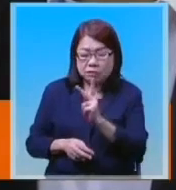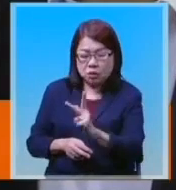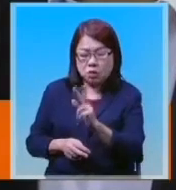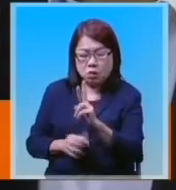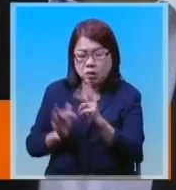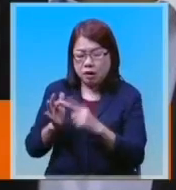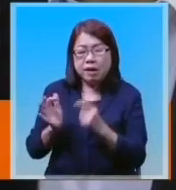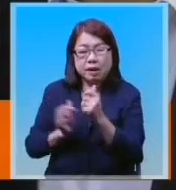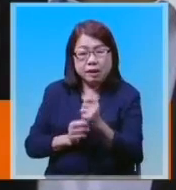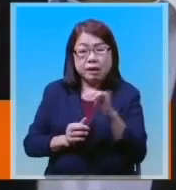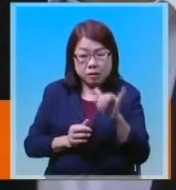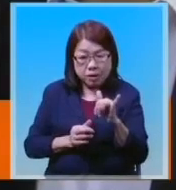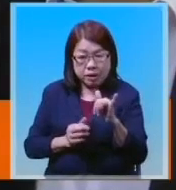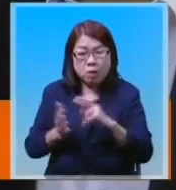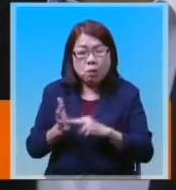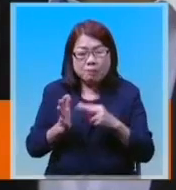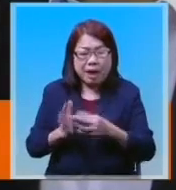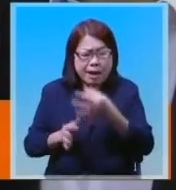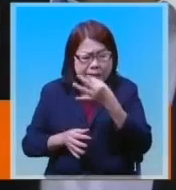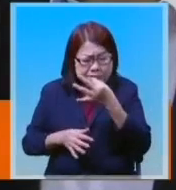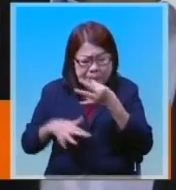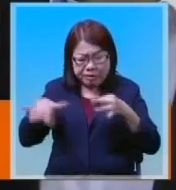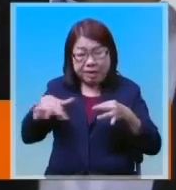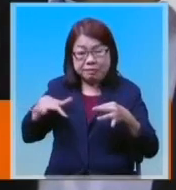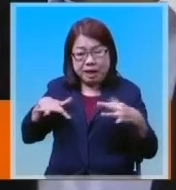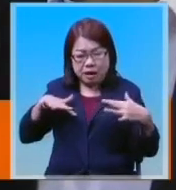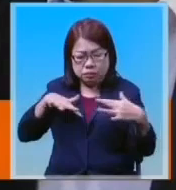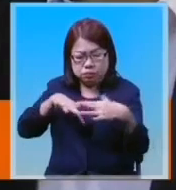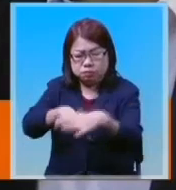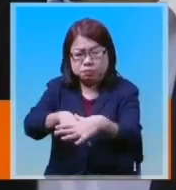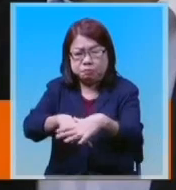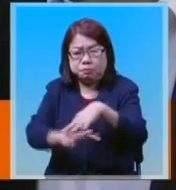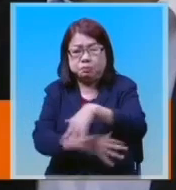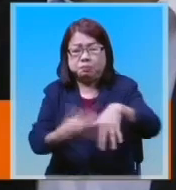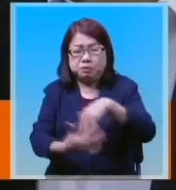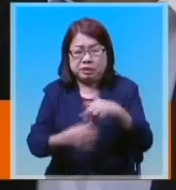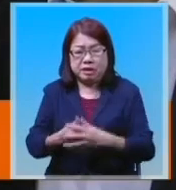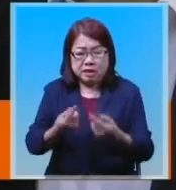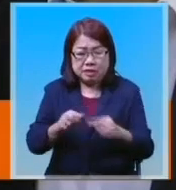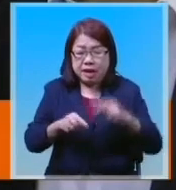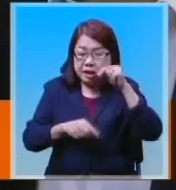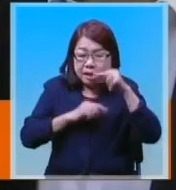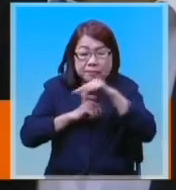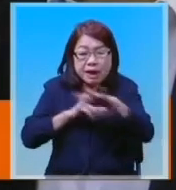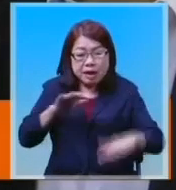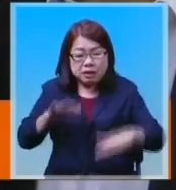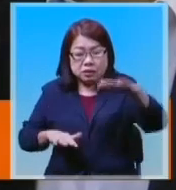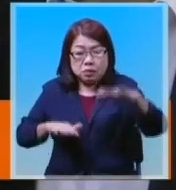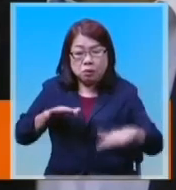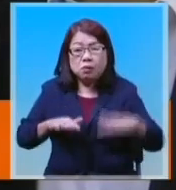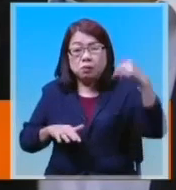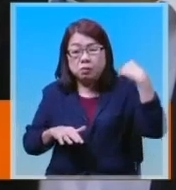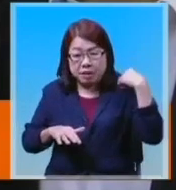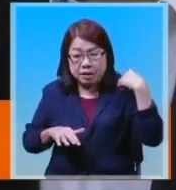นช่วงเวลาตามมันมีน้ำขึ้นและก็น้ำลงใช่ไหมครับเพราะฉะนั้นเนี่ยในการที่เราจะต้องรีบเอ